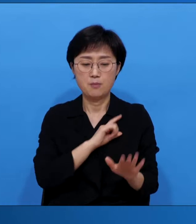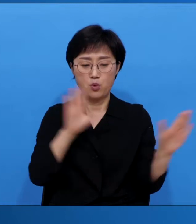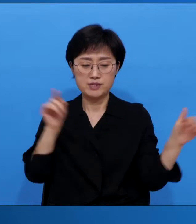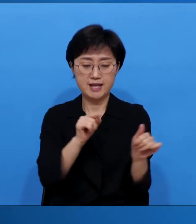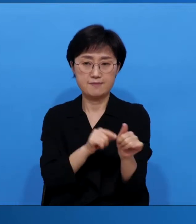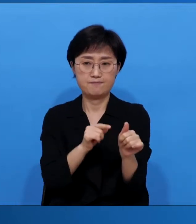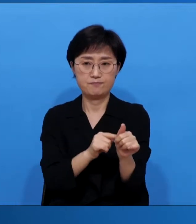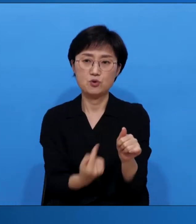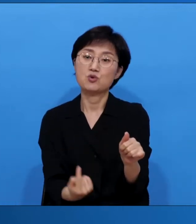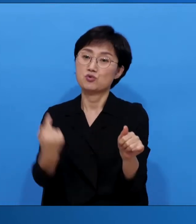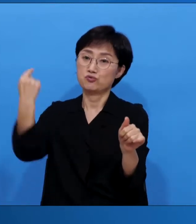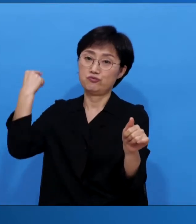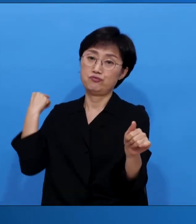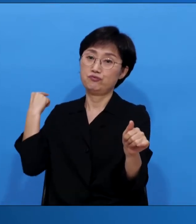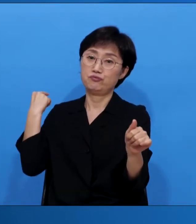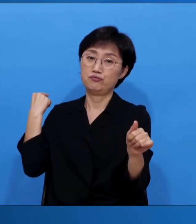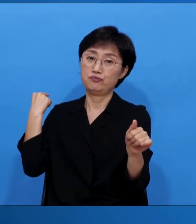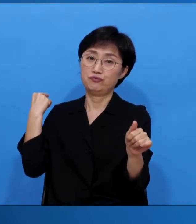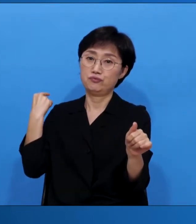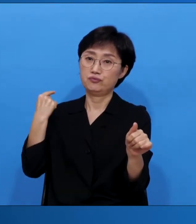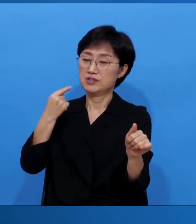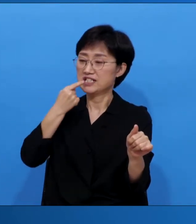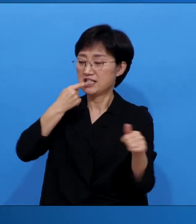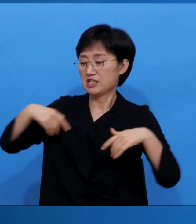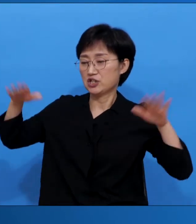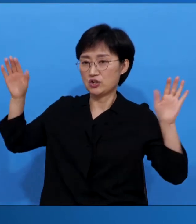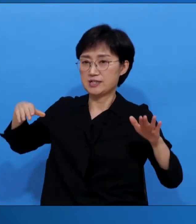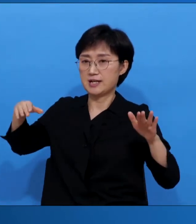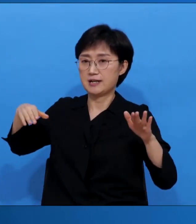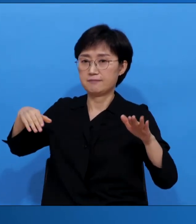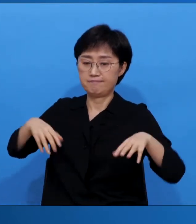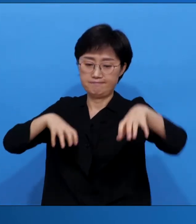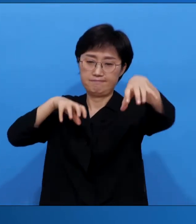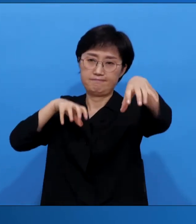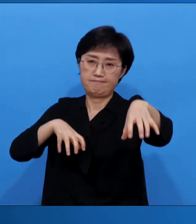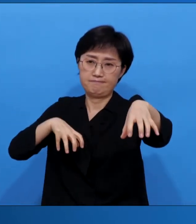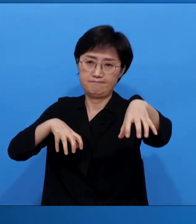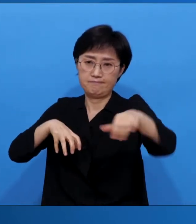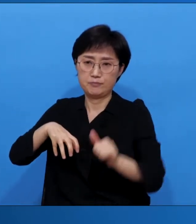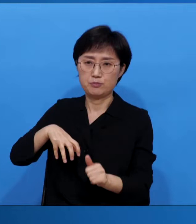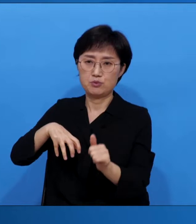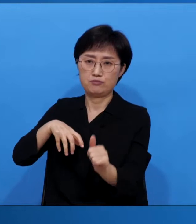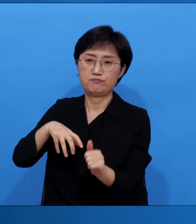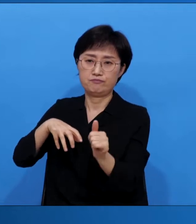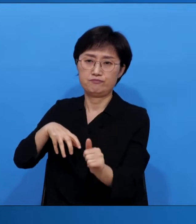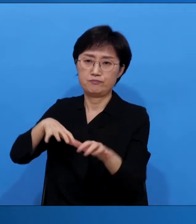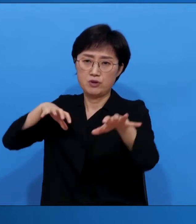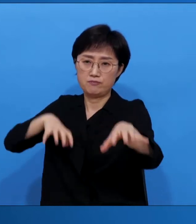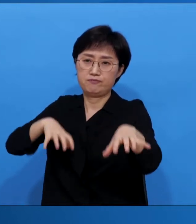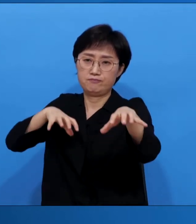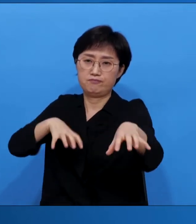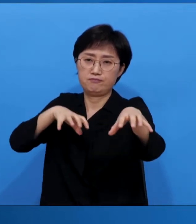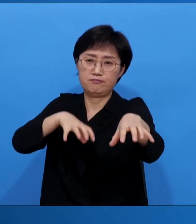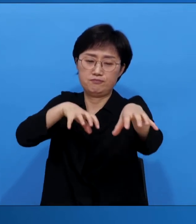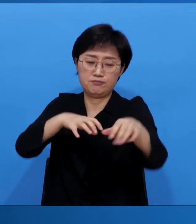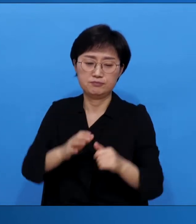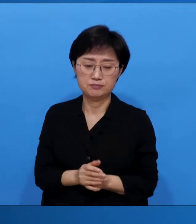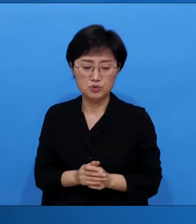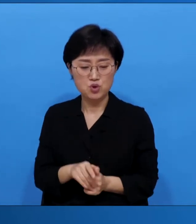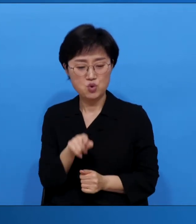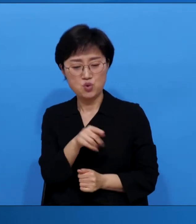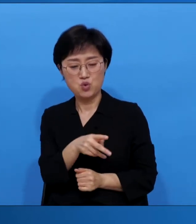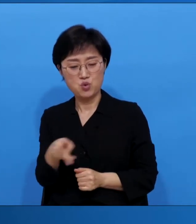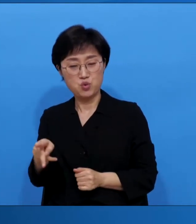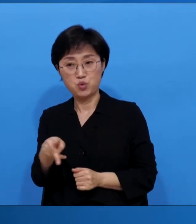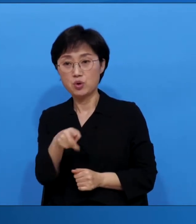모세 뒤에서 주의 사자가. And the angels of the Lord were also sent behind Moses as well. 이게 여러분 하나님의